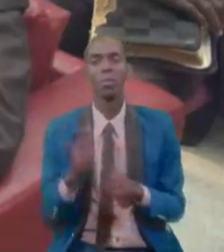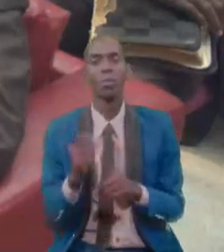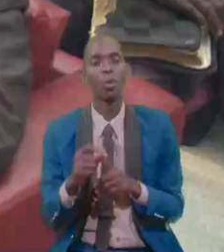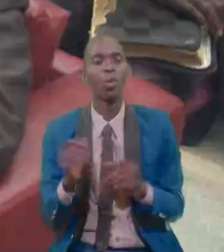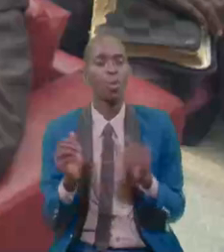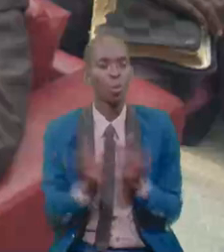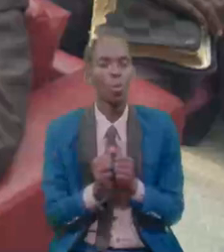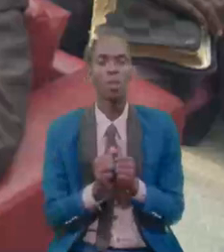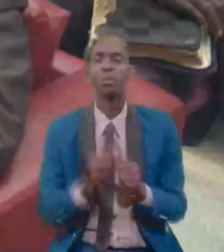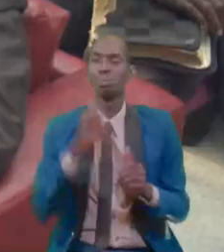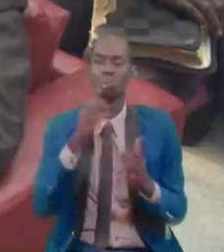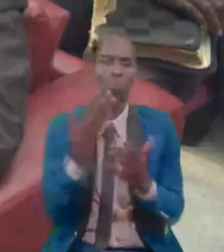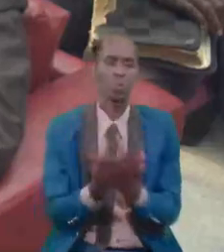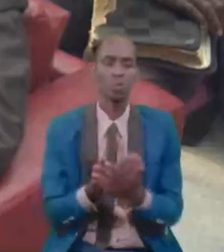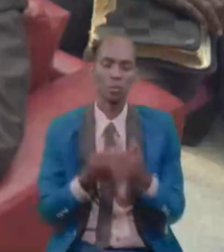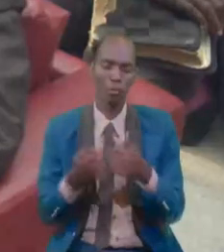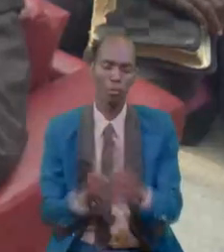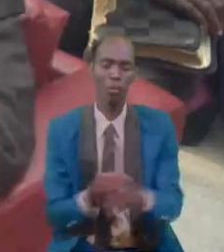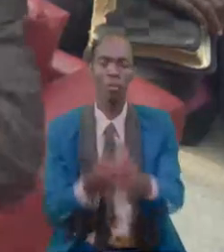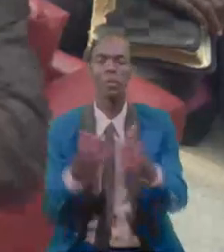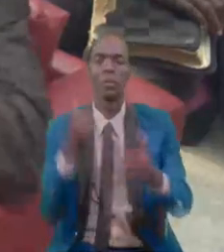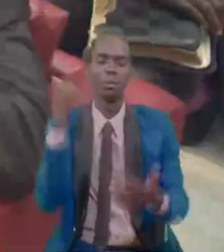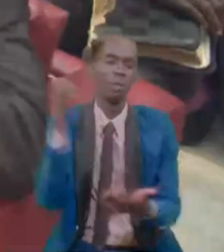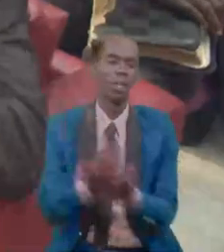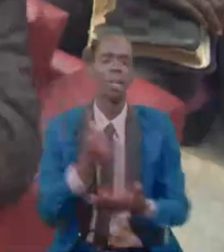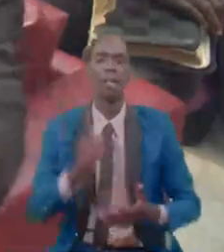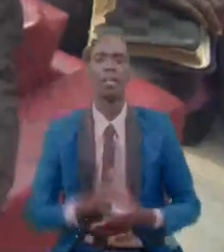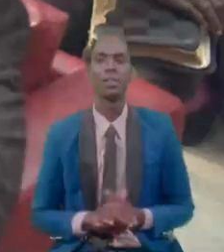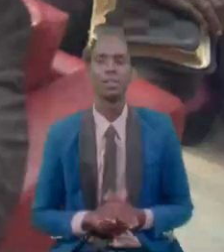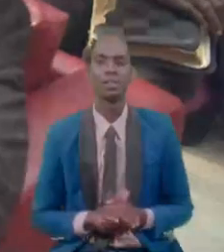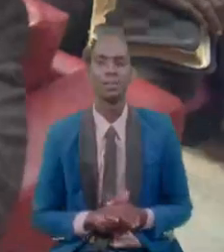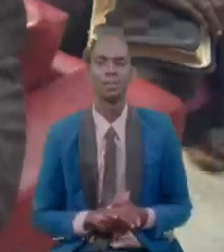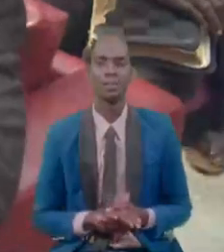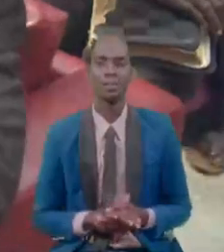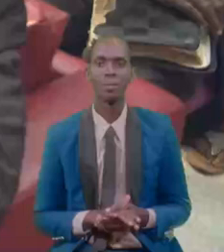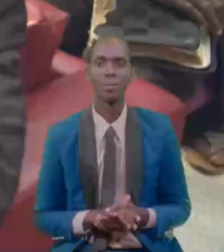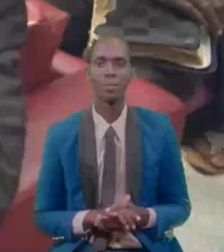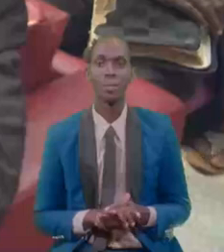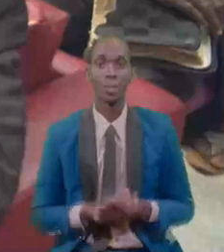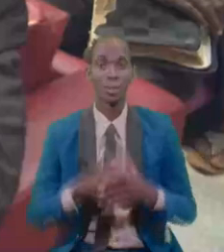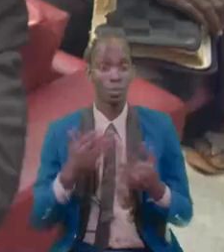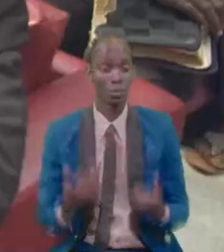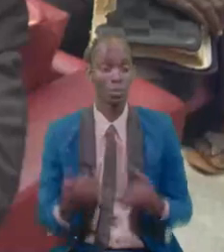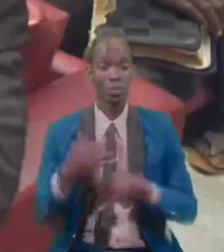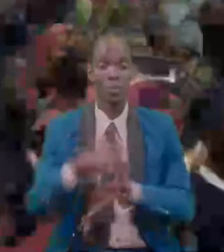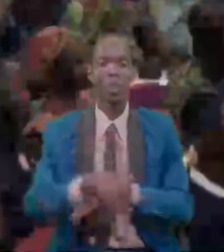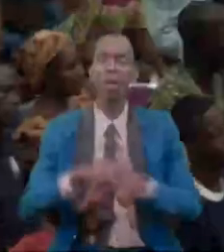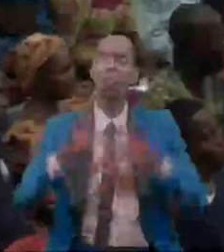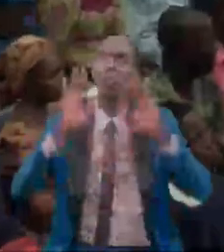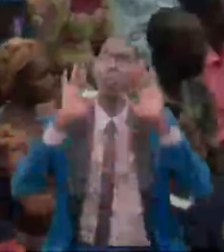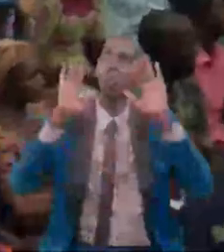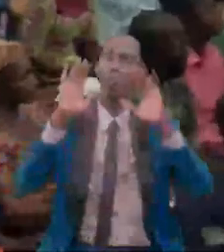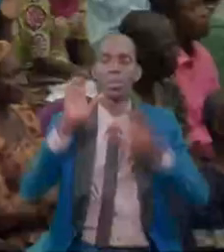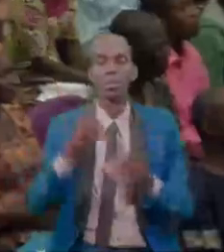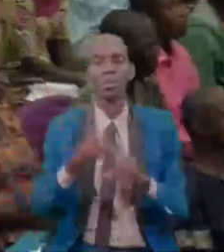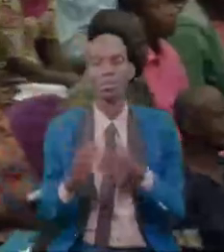Et confirmait la parole par les miracles qui l'accompagnaient. Amen. Ce soir, des